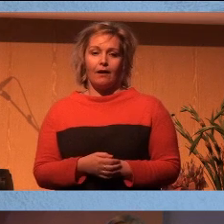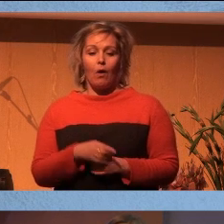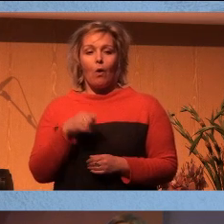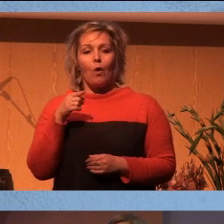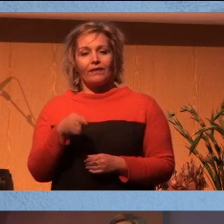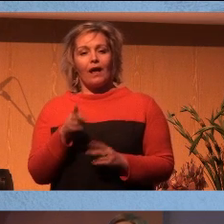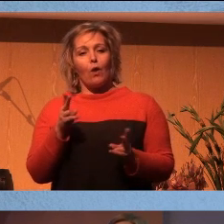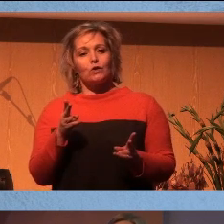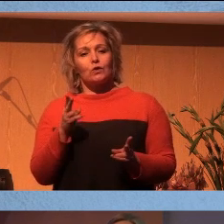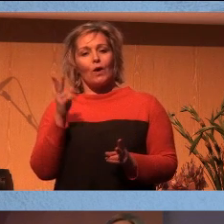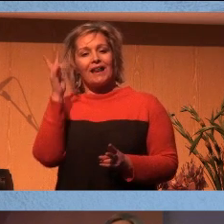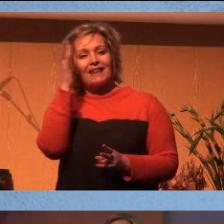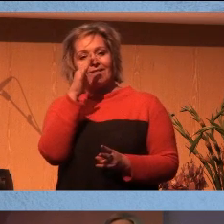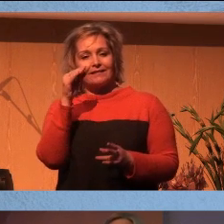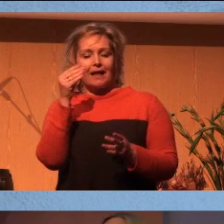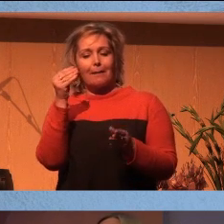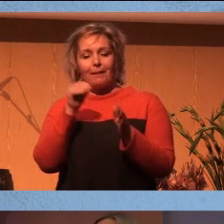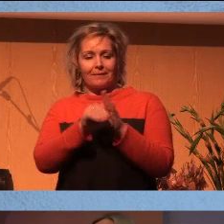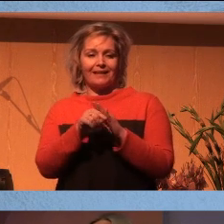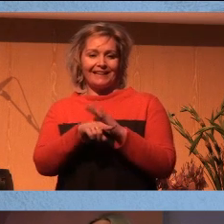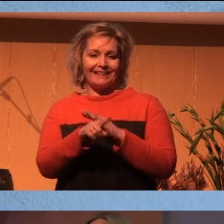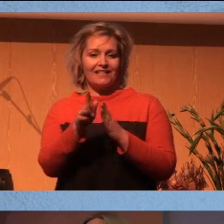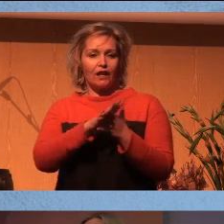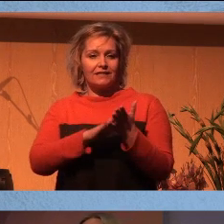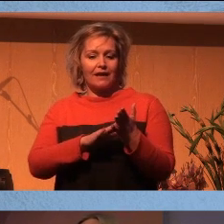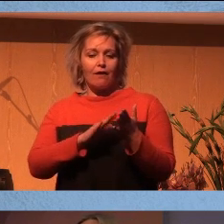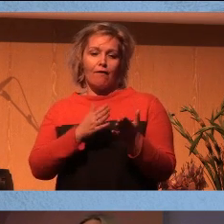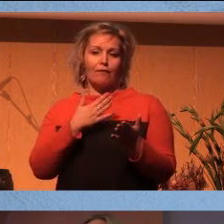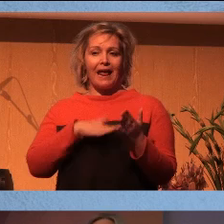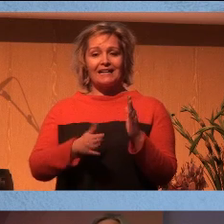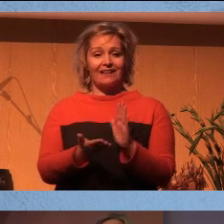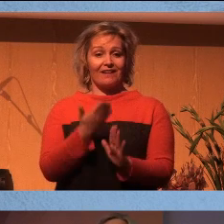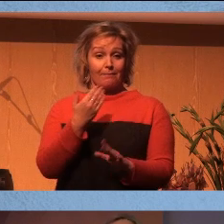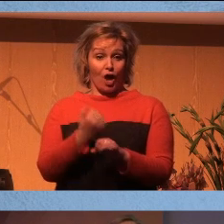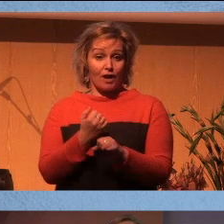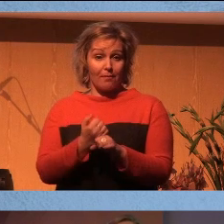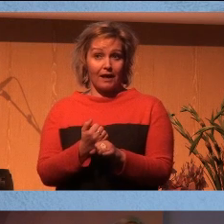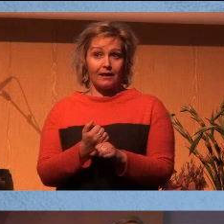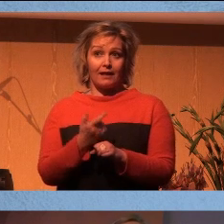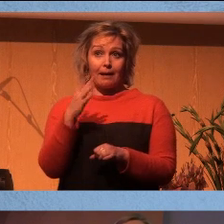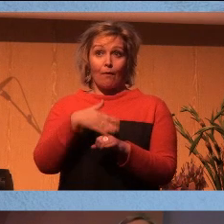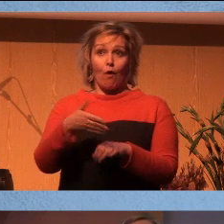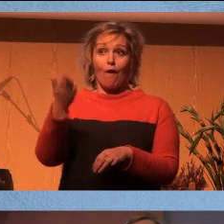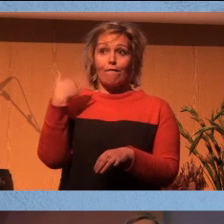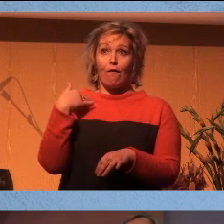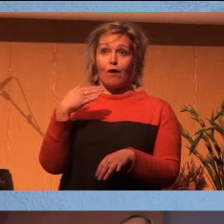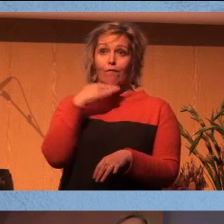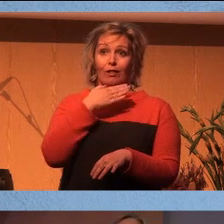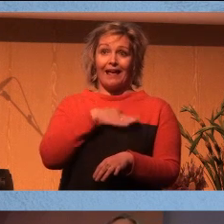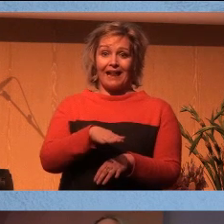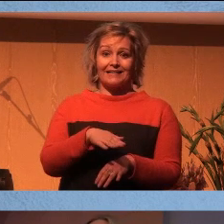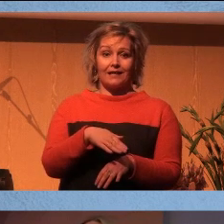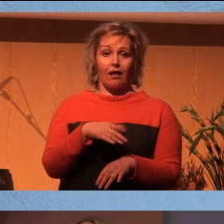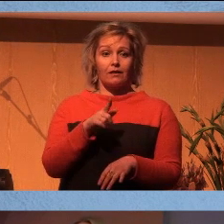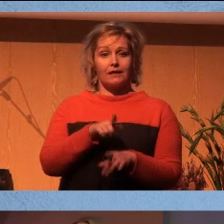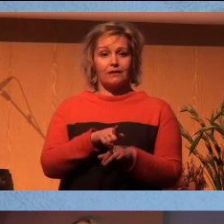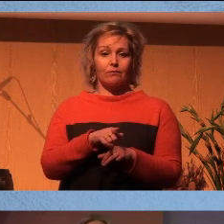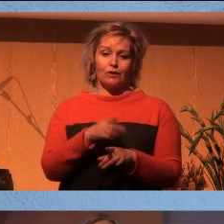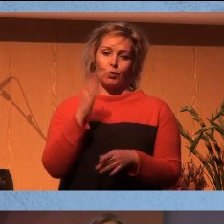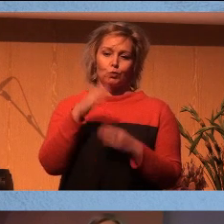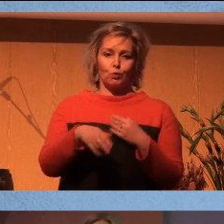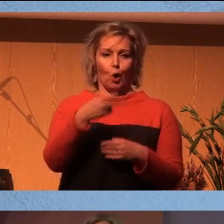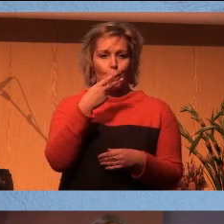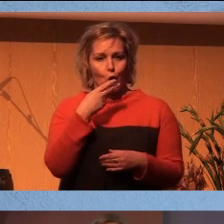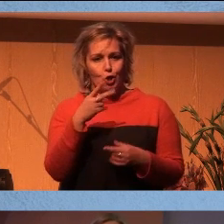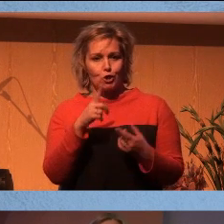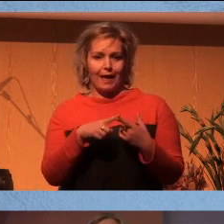det her også reflekteres i internasjonale strategier for helsefremmende arbeid. Tenk på før folkehelsa så har man vært opptatt av at man skal få folk til å slutte å